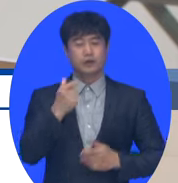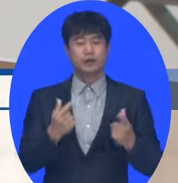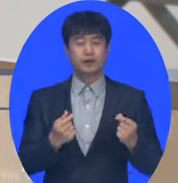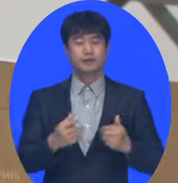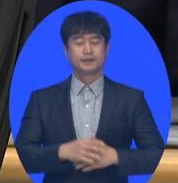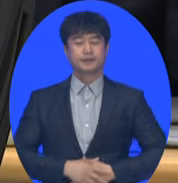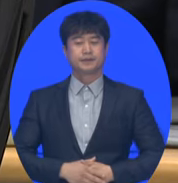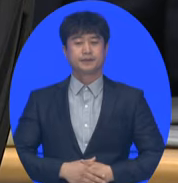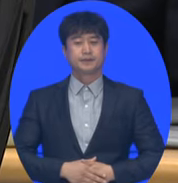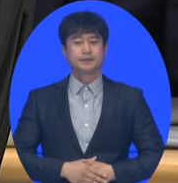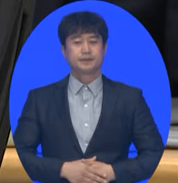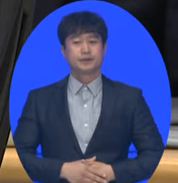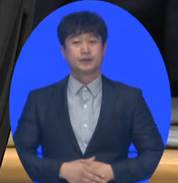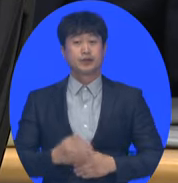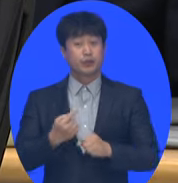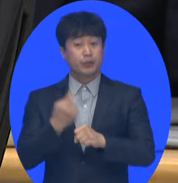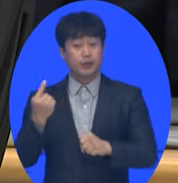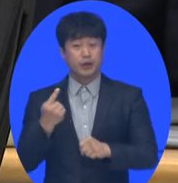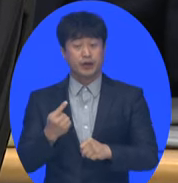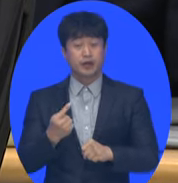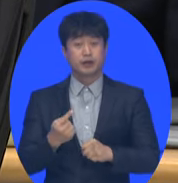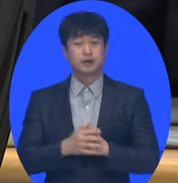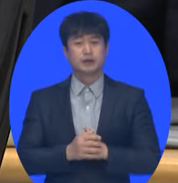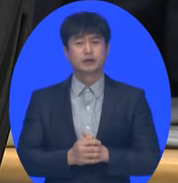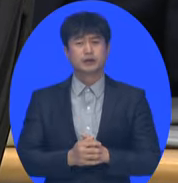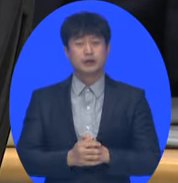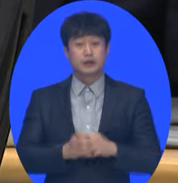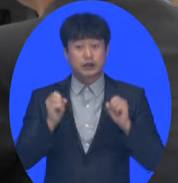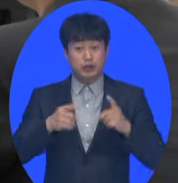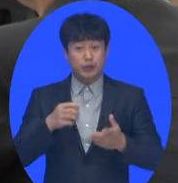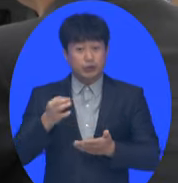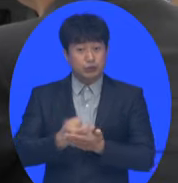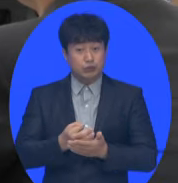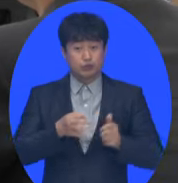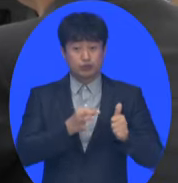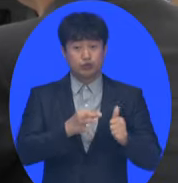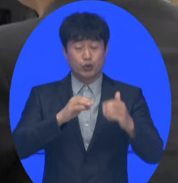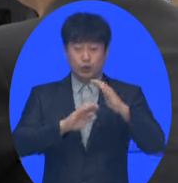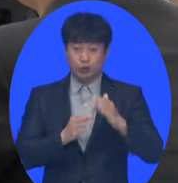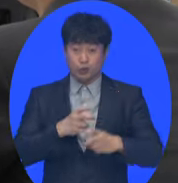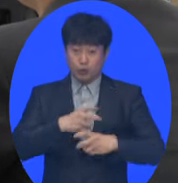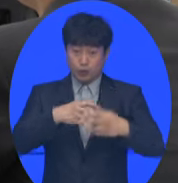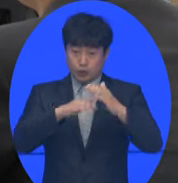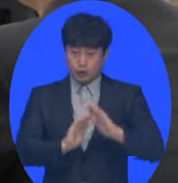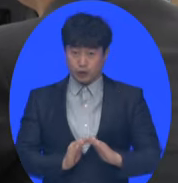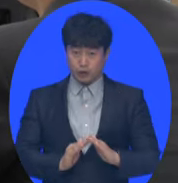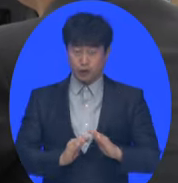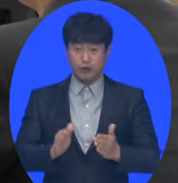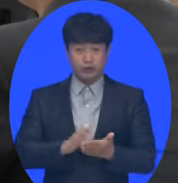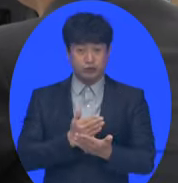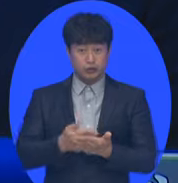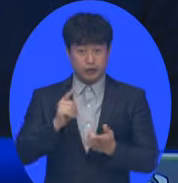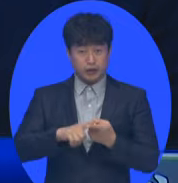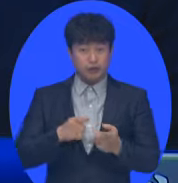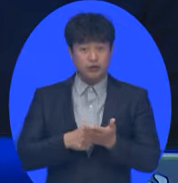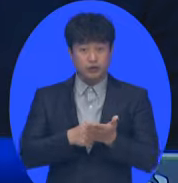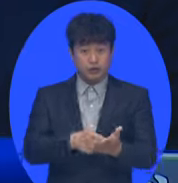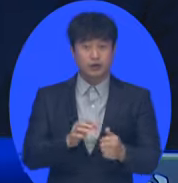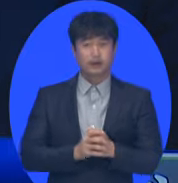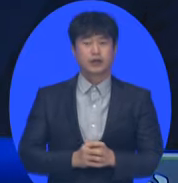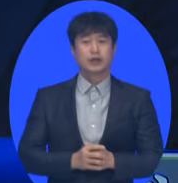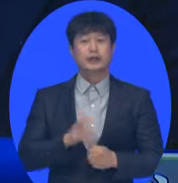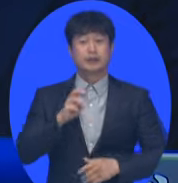높이 평가합니다. 이외에도 악성 민원인 대책과 기회소득지급, 교통체계 정비 등에 대한 제언이 이루어졌습니다.